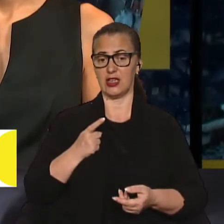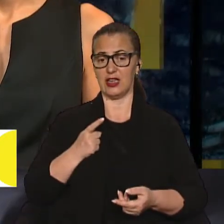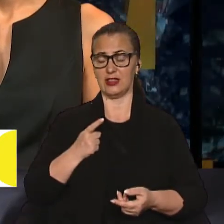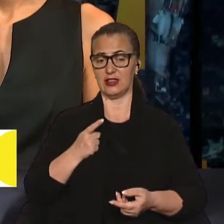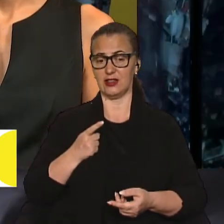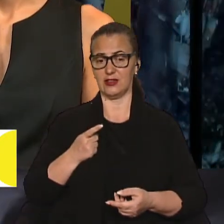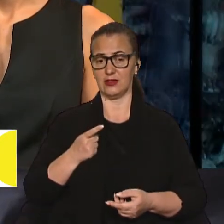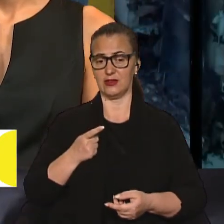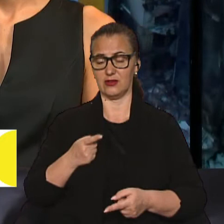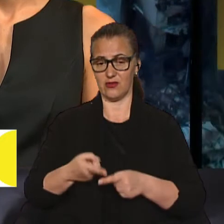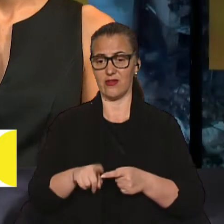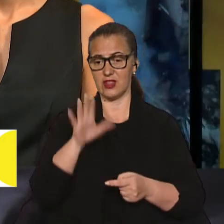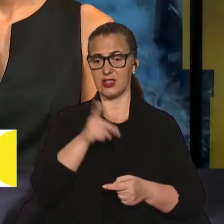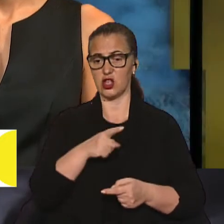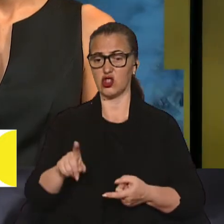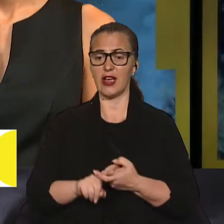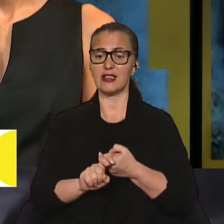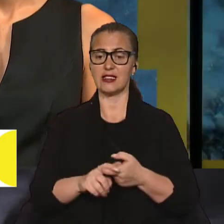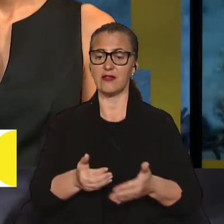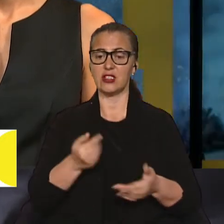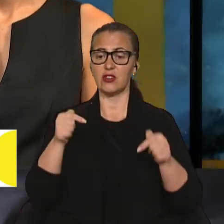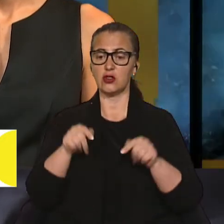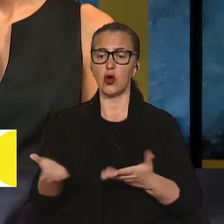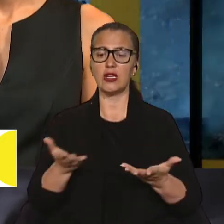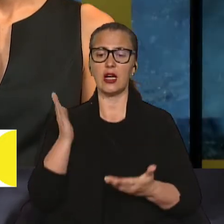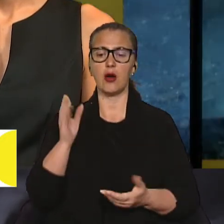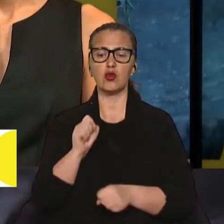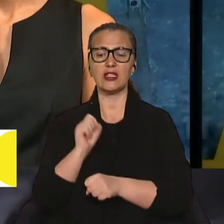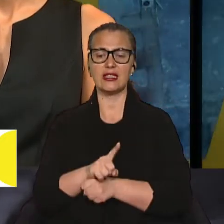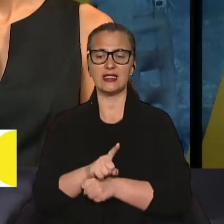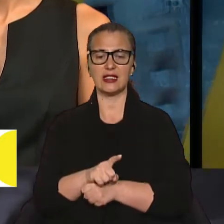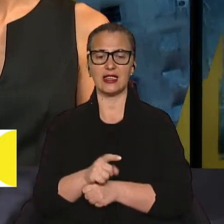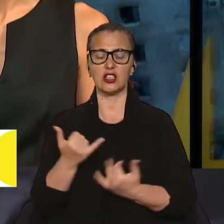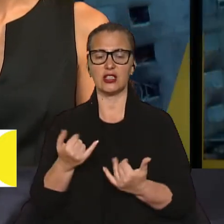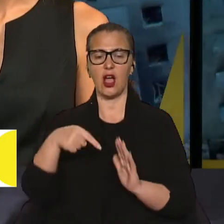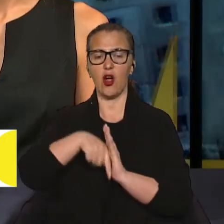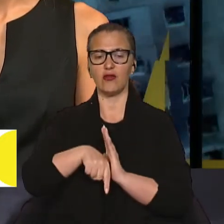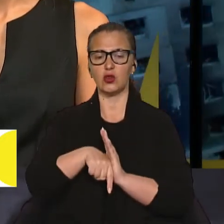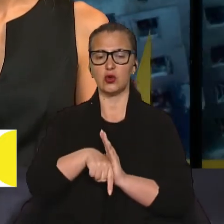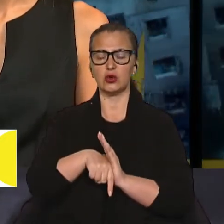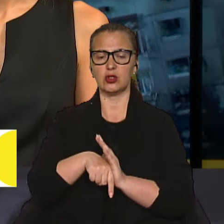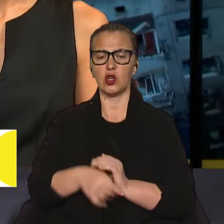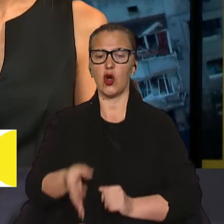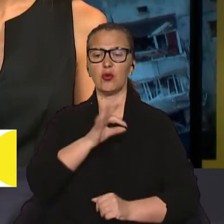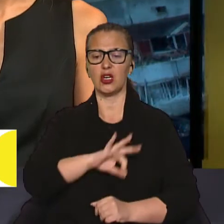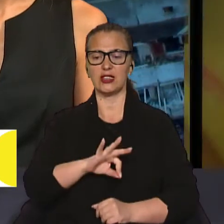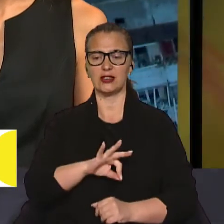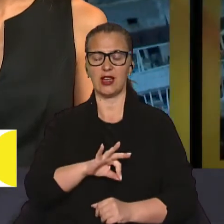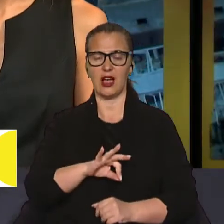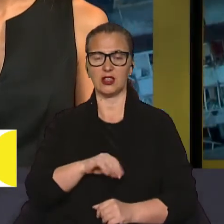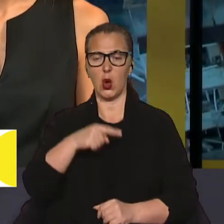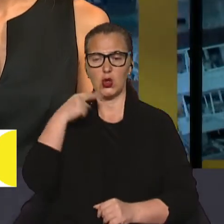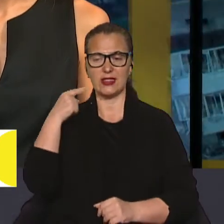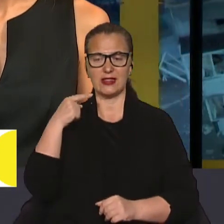это время, зависит от того, какая будет задача поставлена для внутреннего потребления